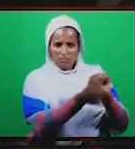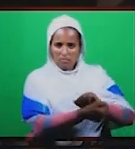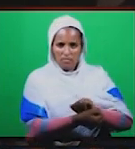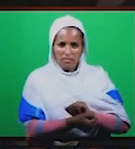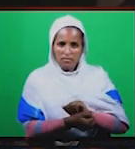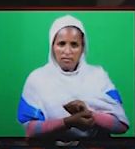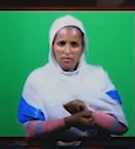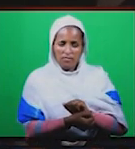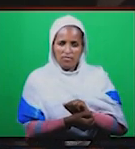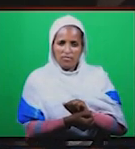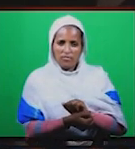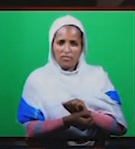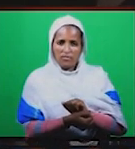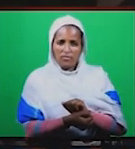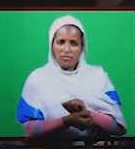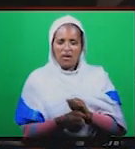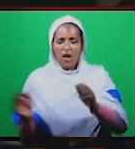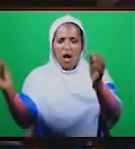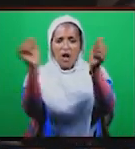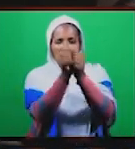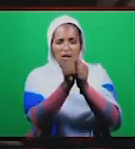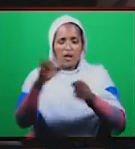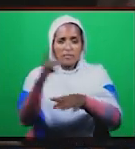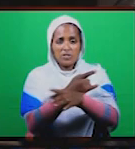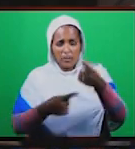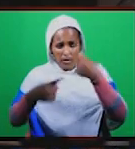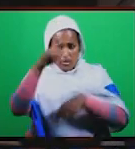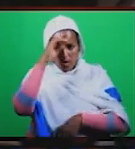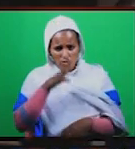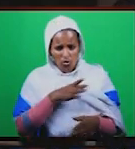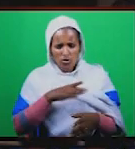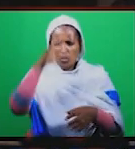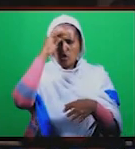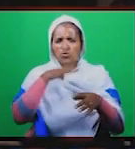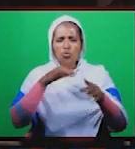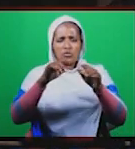ለአምላካችን የተከፈተው አንደበታችን ወዲያው ወደ እንጉርጉሮ ተመለሰብን።